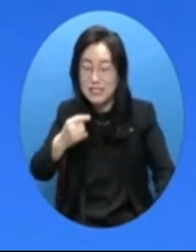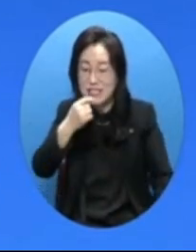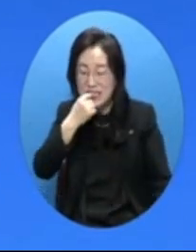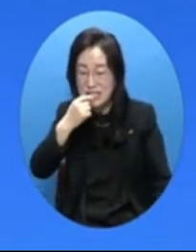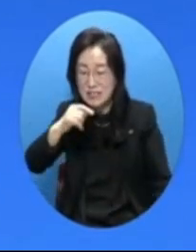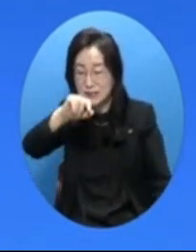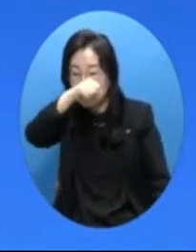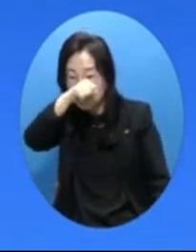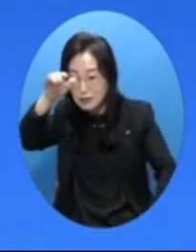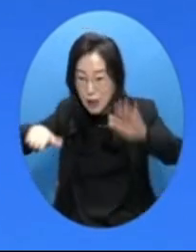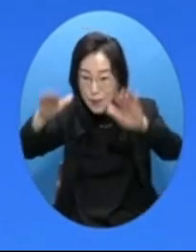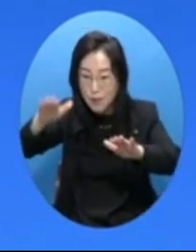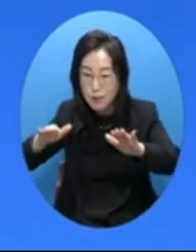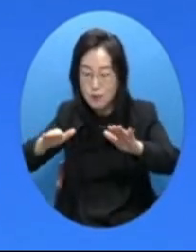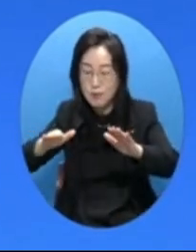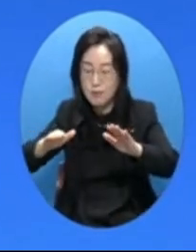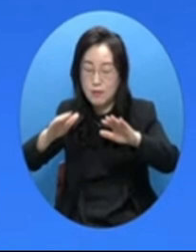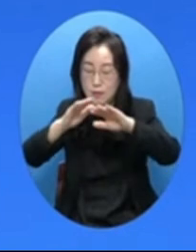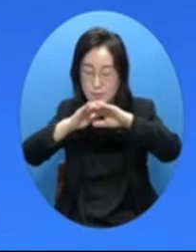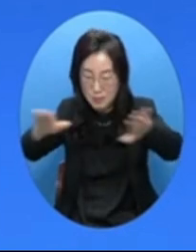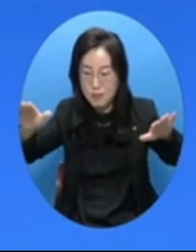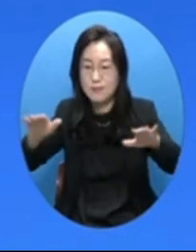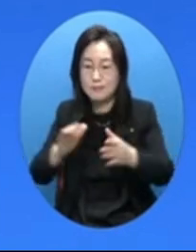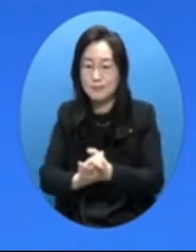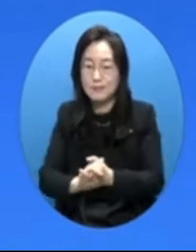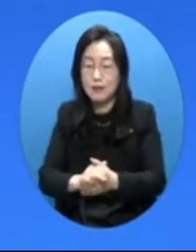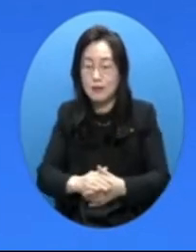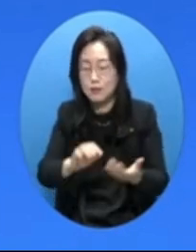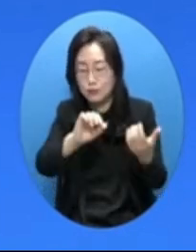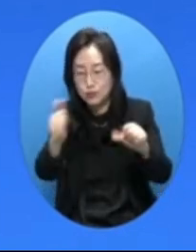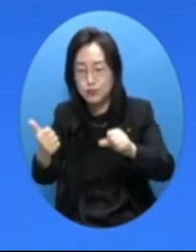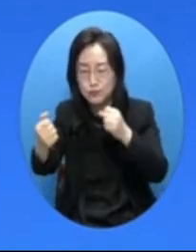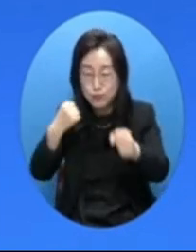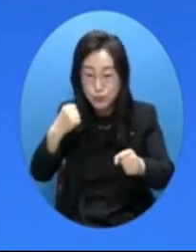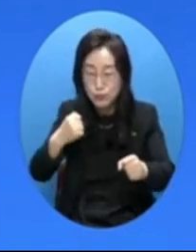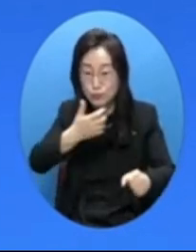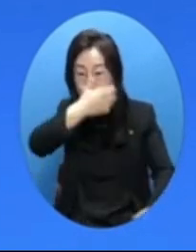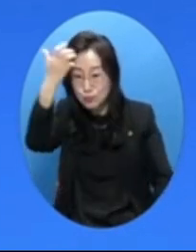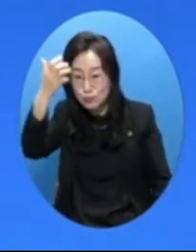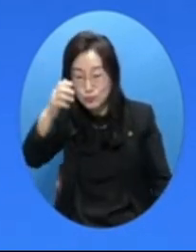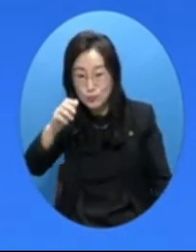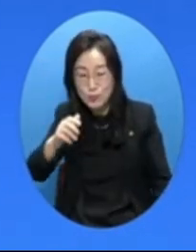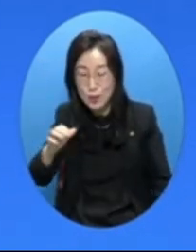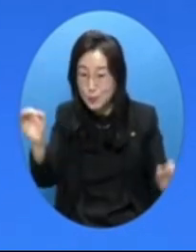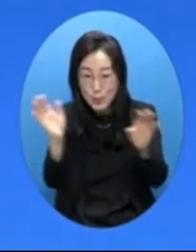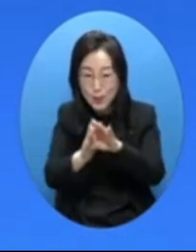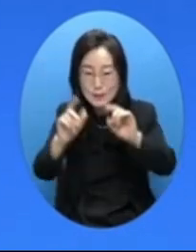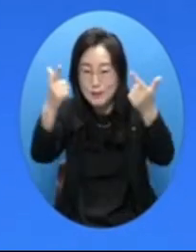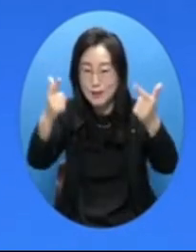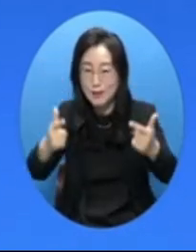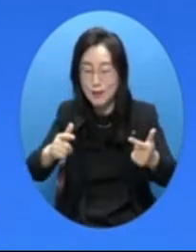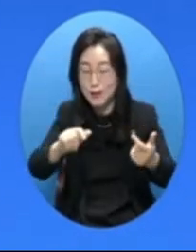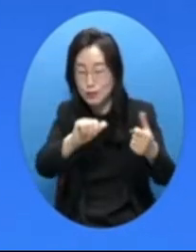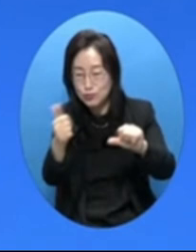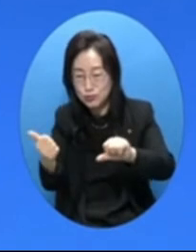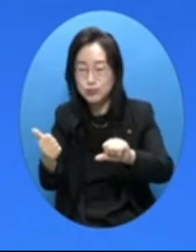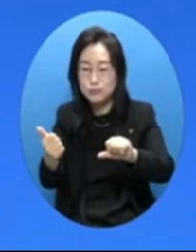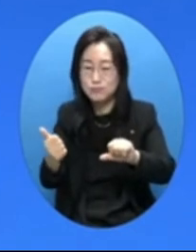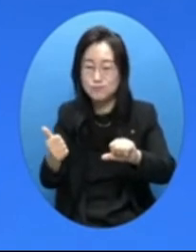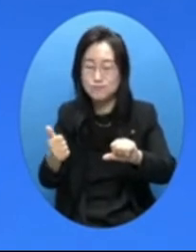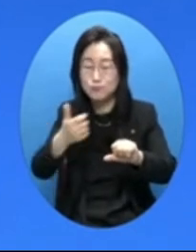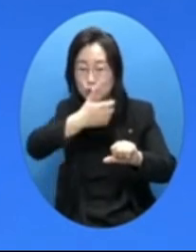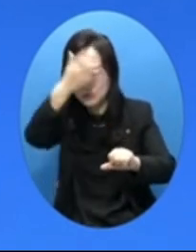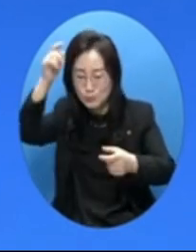여리고를 무너뜨린 것입니다 죽음으로 그의 꿈이 무너진 것이 아니라 죽음으로 꿈이 살아서 그